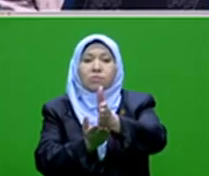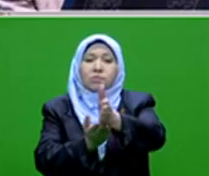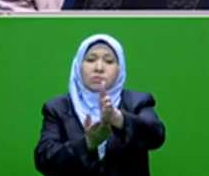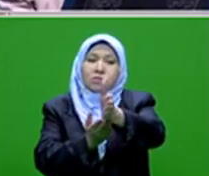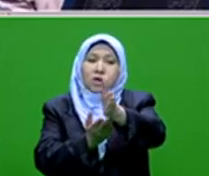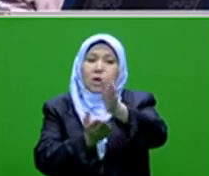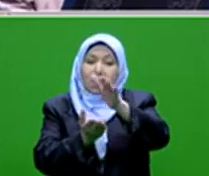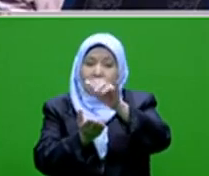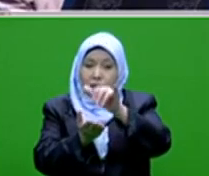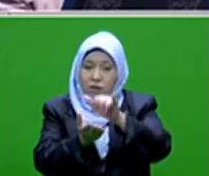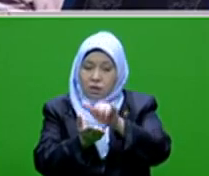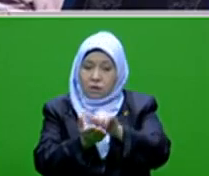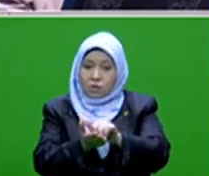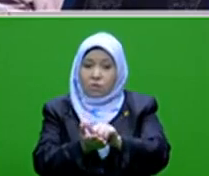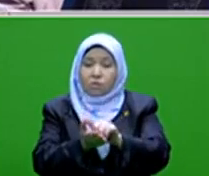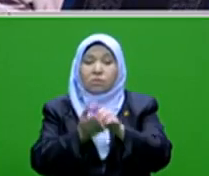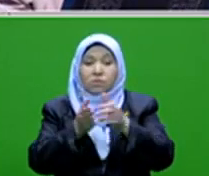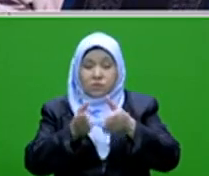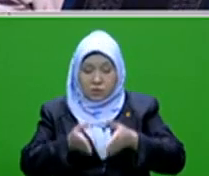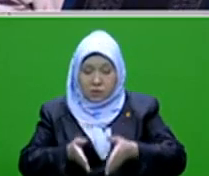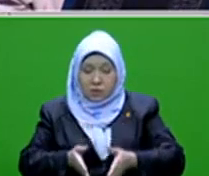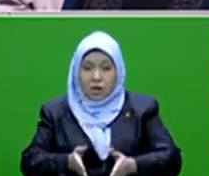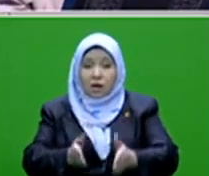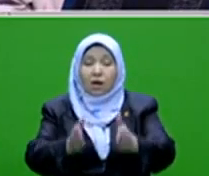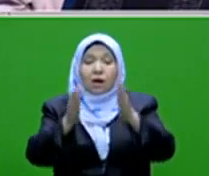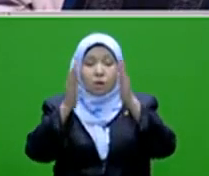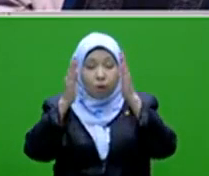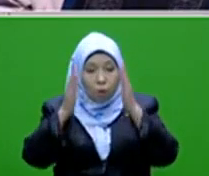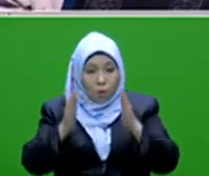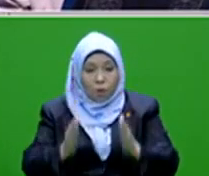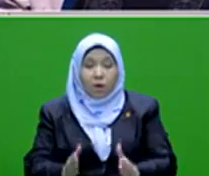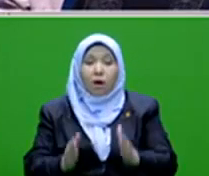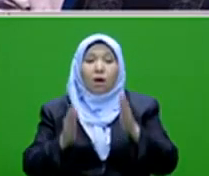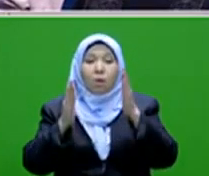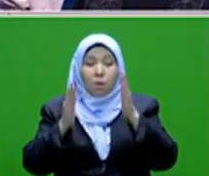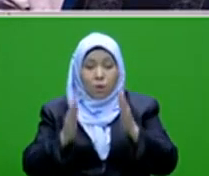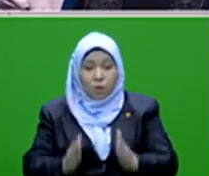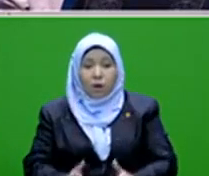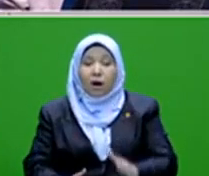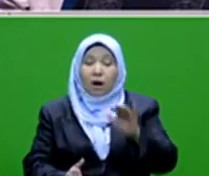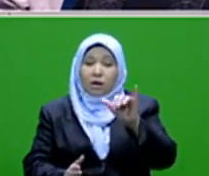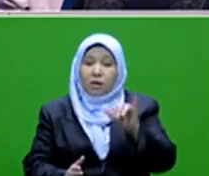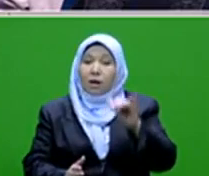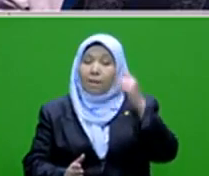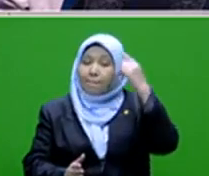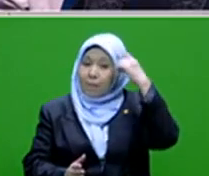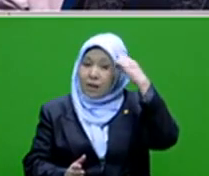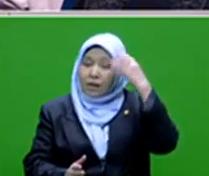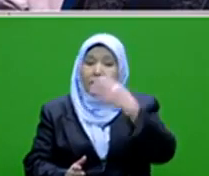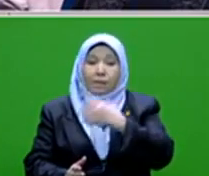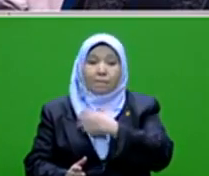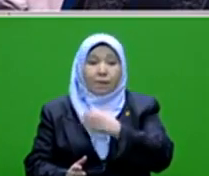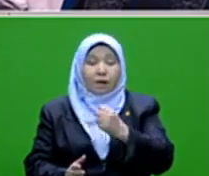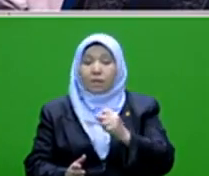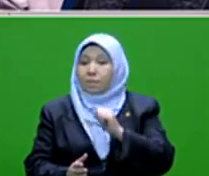المستقيم صراط الذين أنعمت